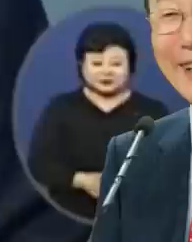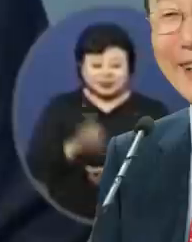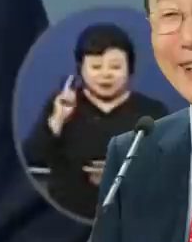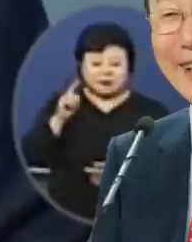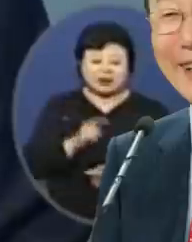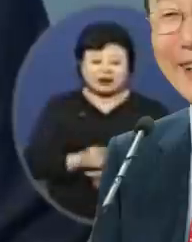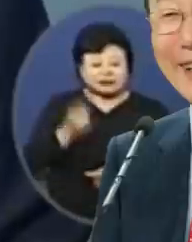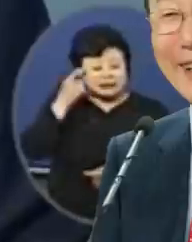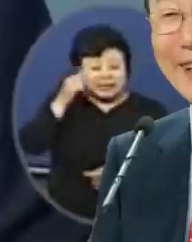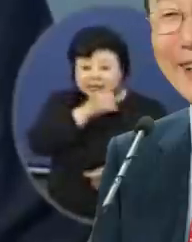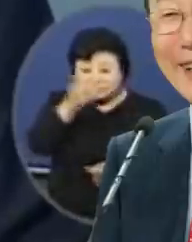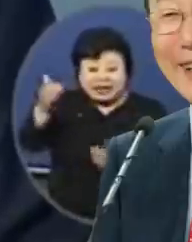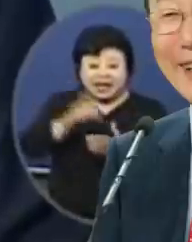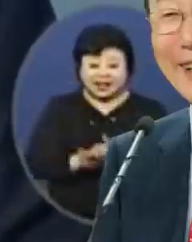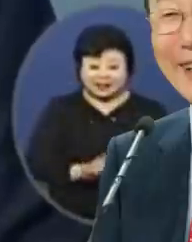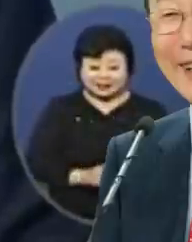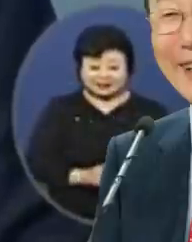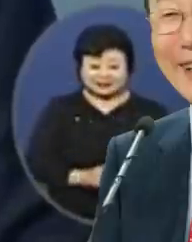매일같이 어떤 생각을 하고 삽니까?